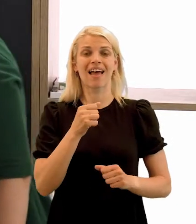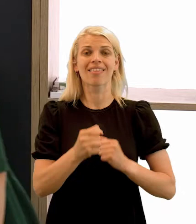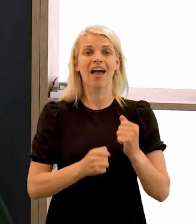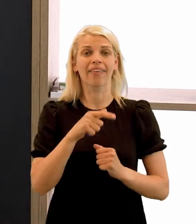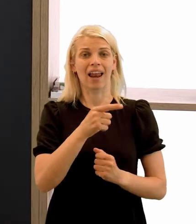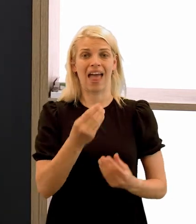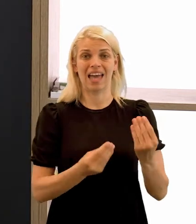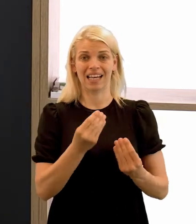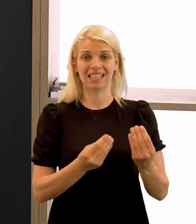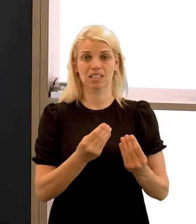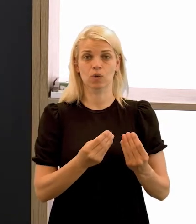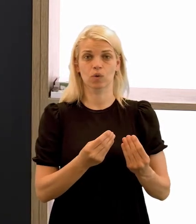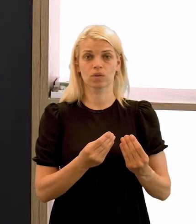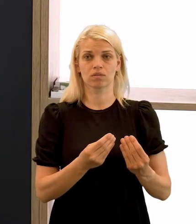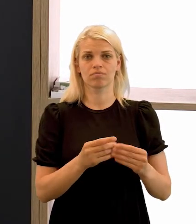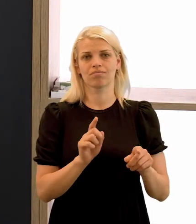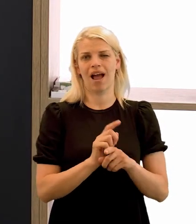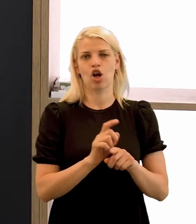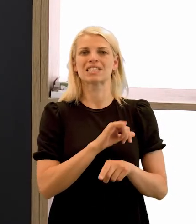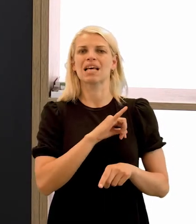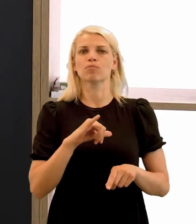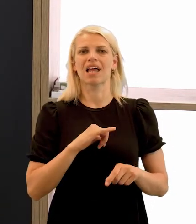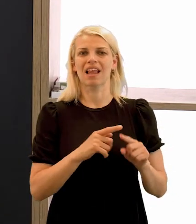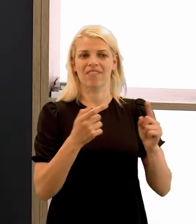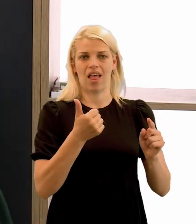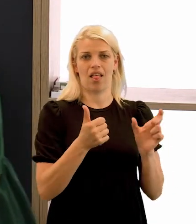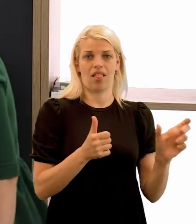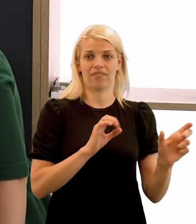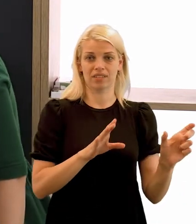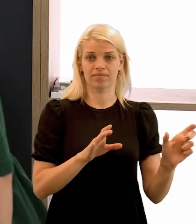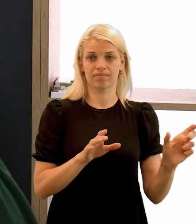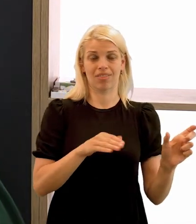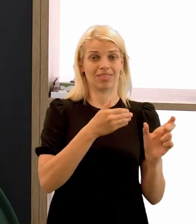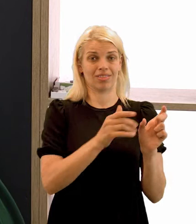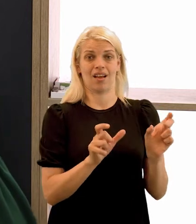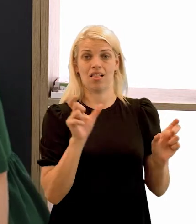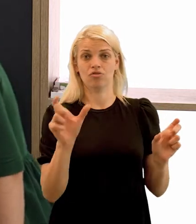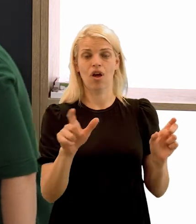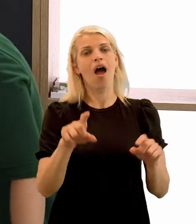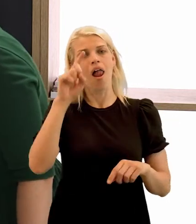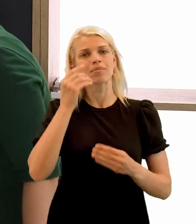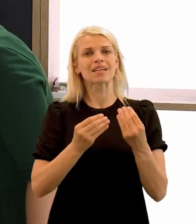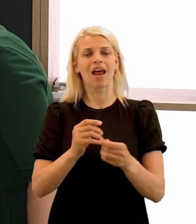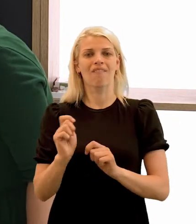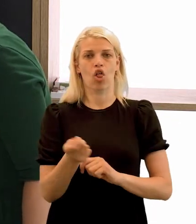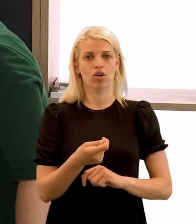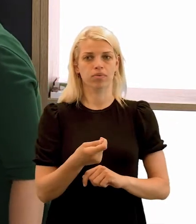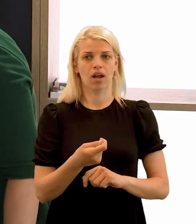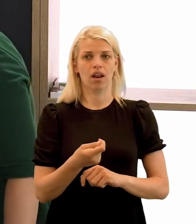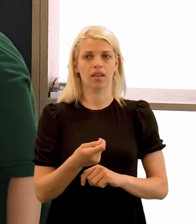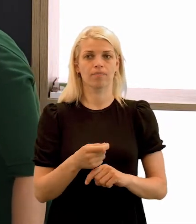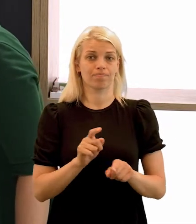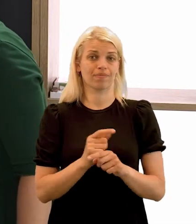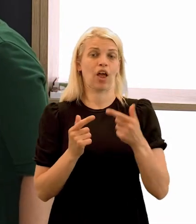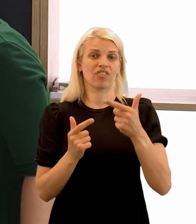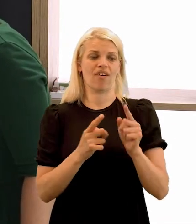naháňali na ihrisku. To môže byť samostatná veta. Ďalšia veta. Chlapci hrali florbal.